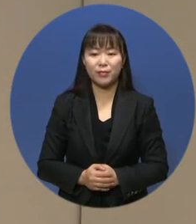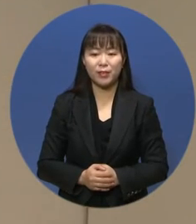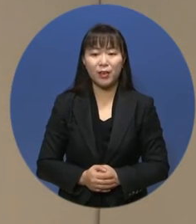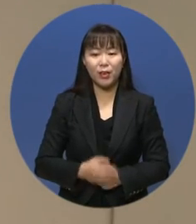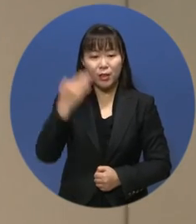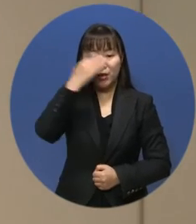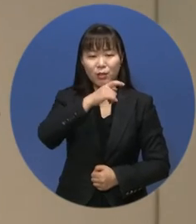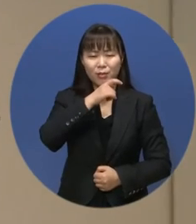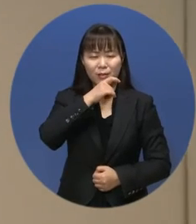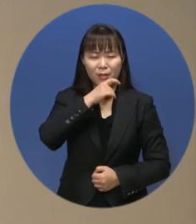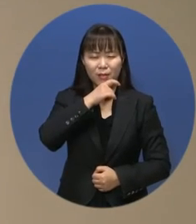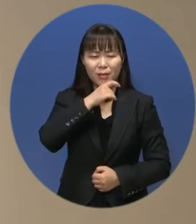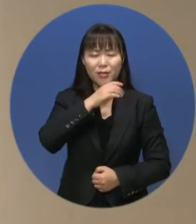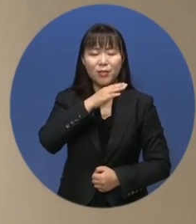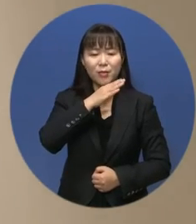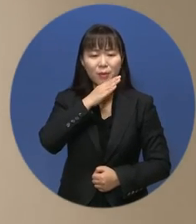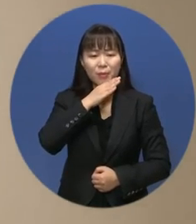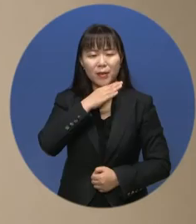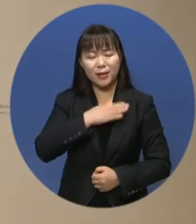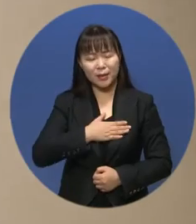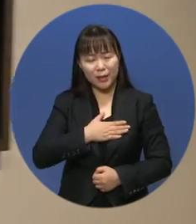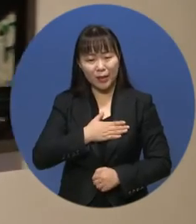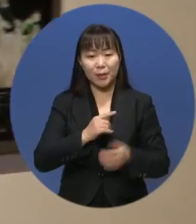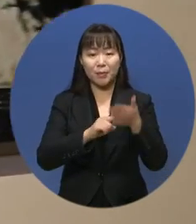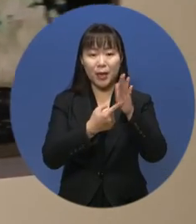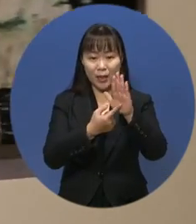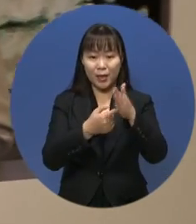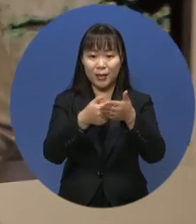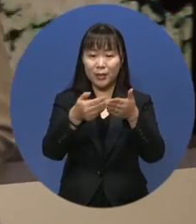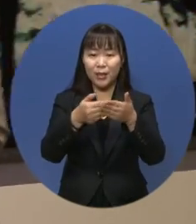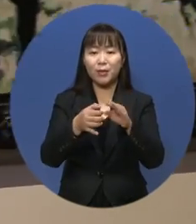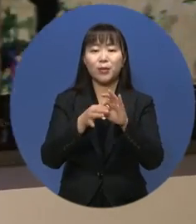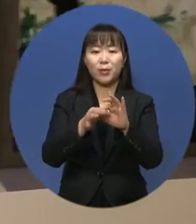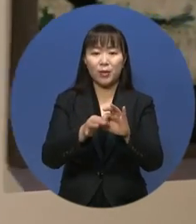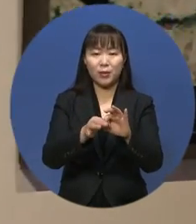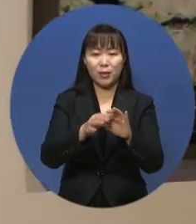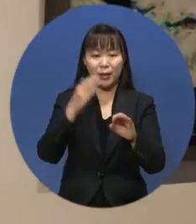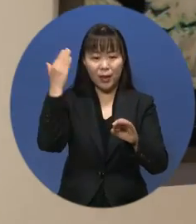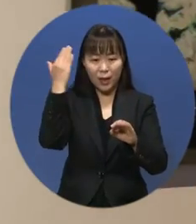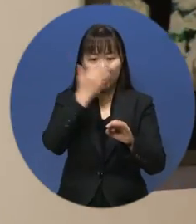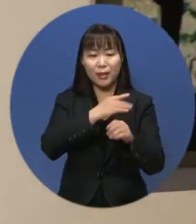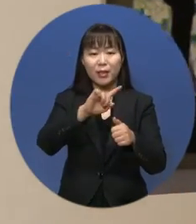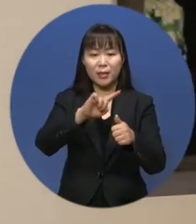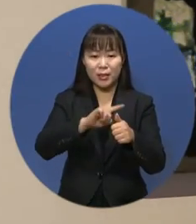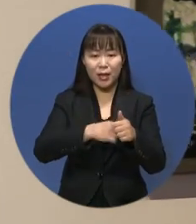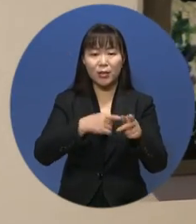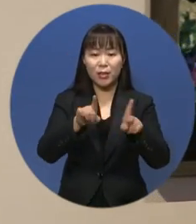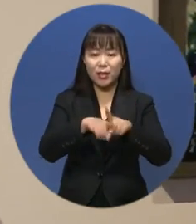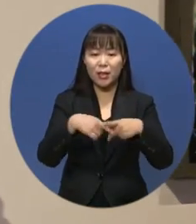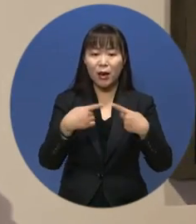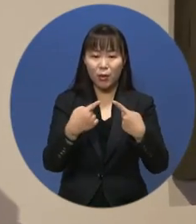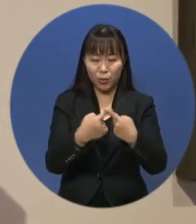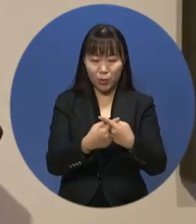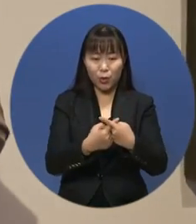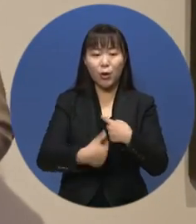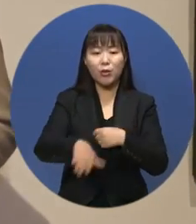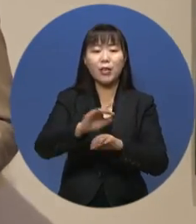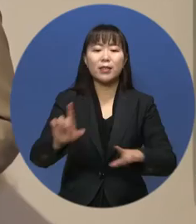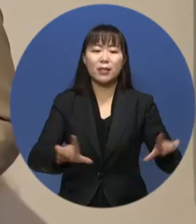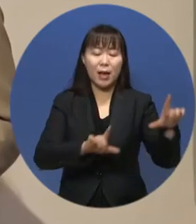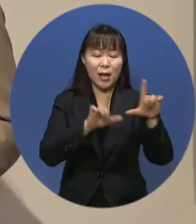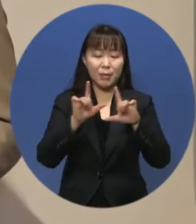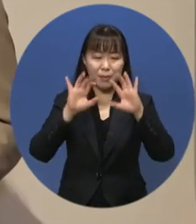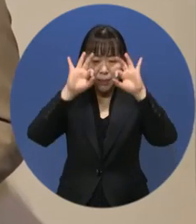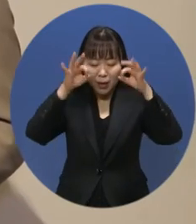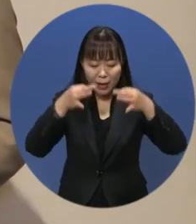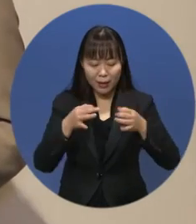여수의 맑고 고운 서정성을 표현해낸 작품들을 통해 깨끗한 자연을 이해하고 우리의 삶을